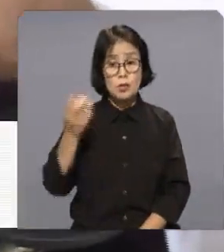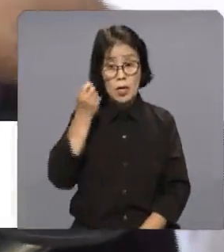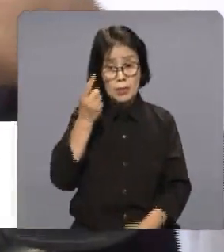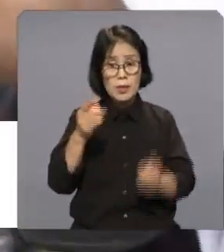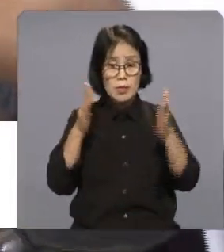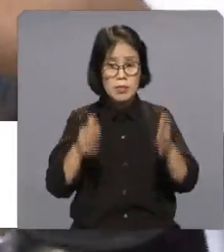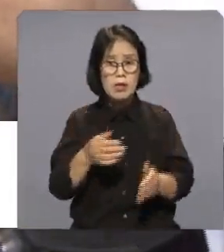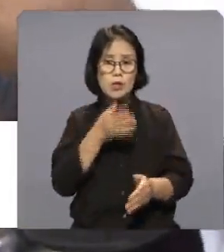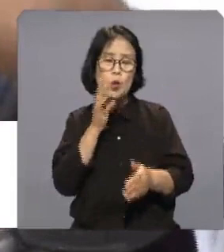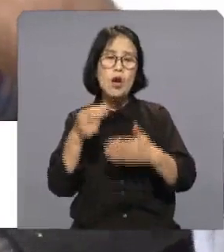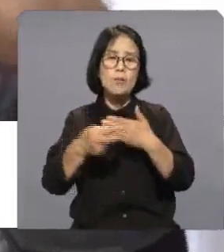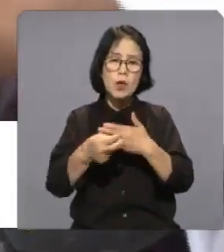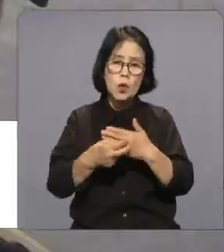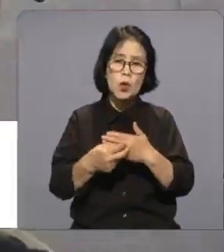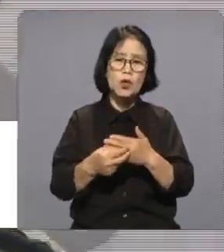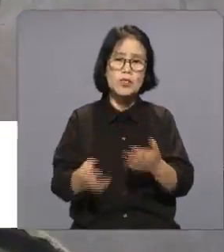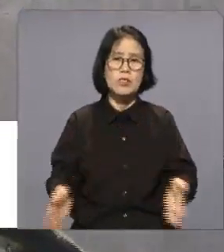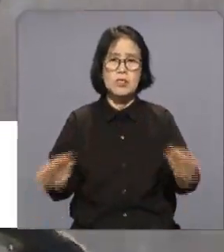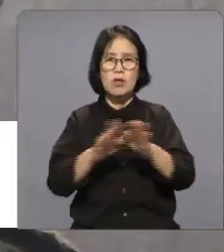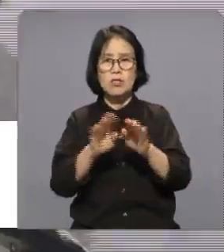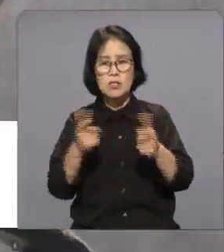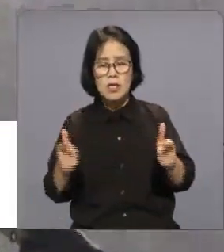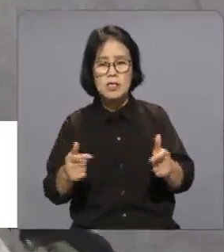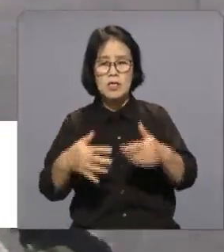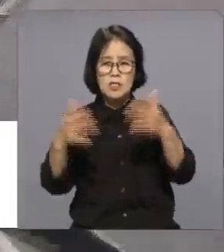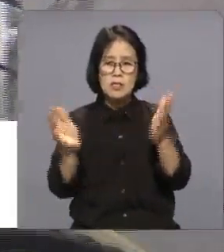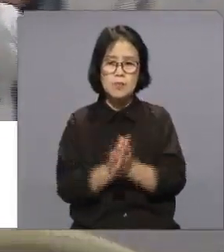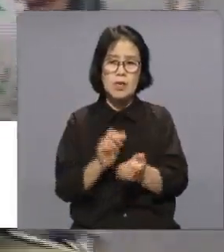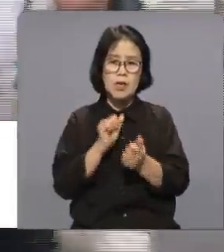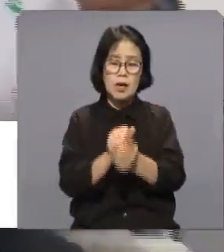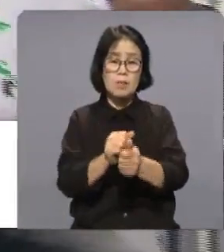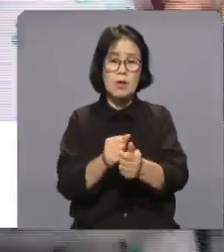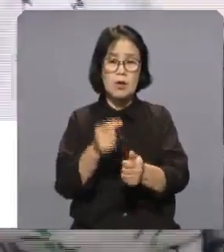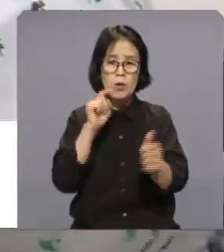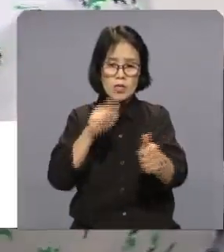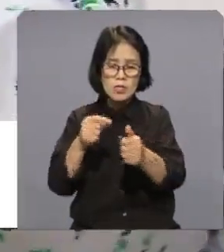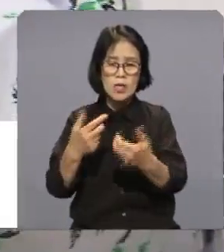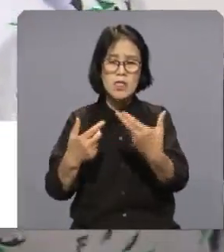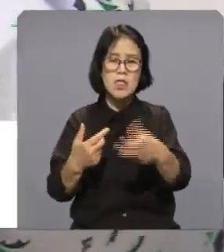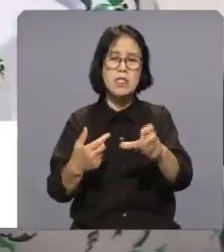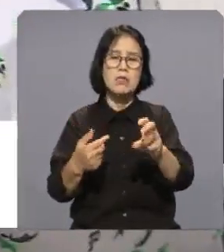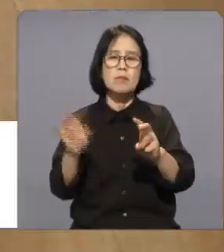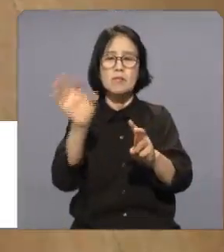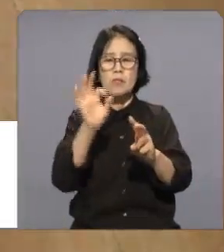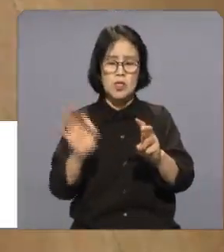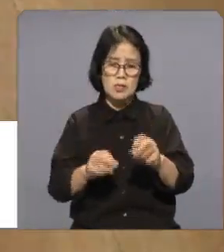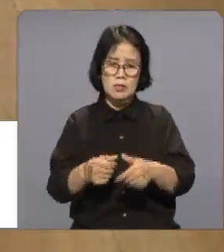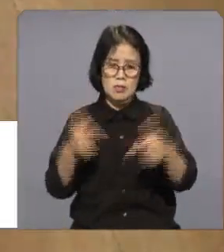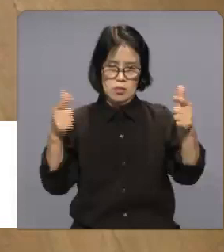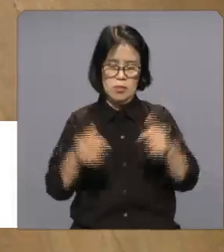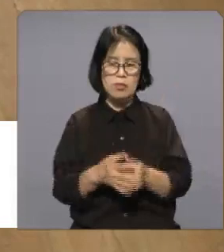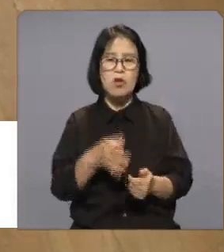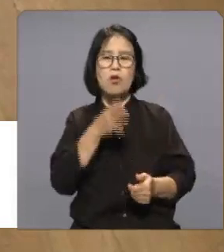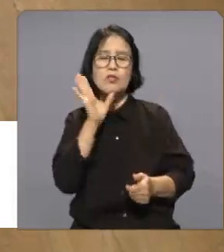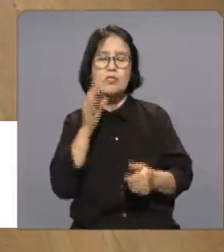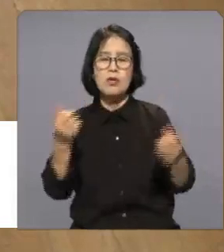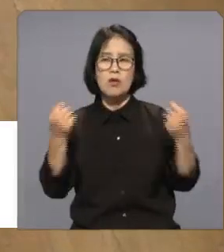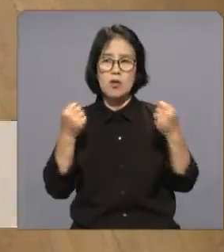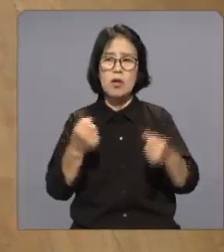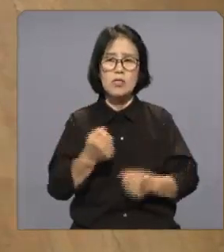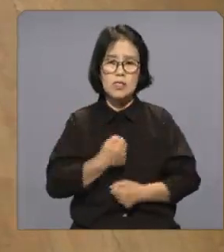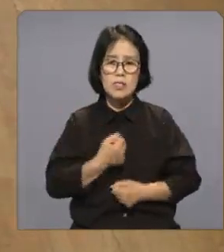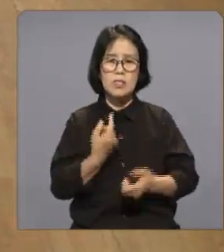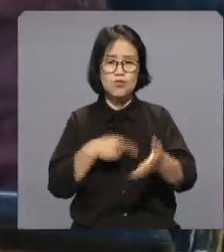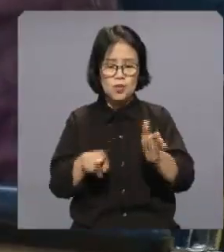사이 요양병원과 시설 등에서 집단 감염 확진자가 72%가 늘어나자 어르신들의 건강을